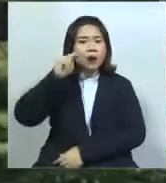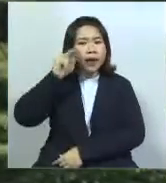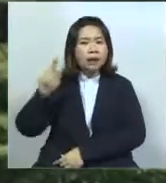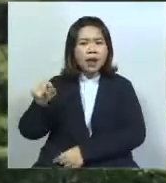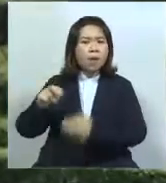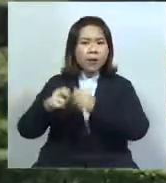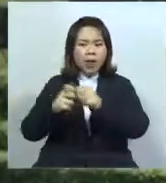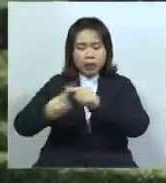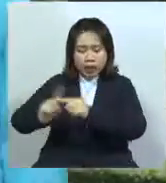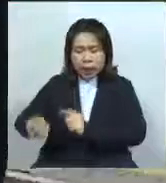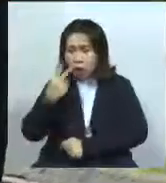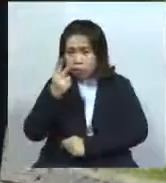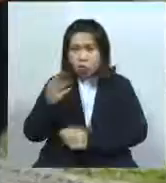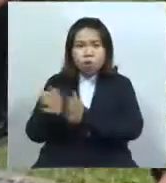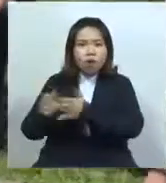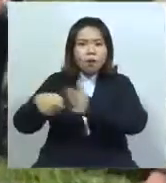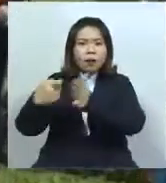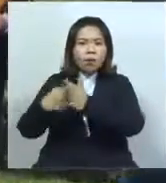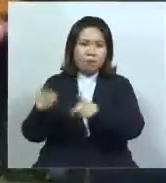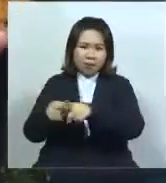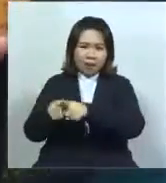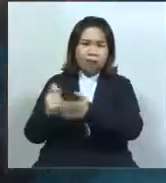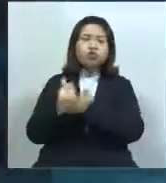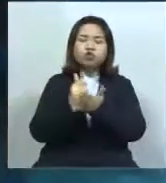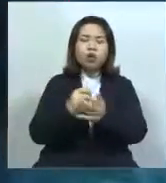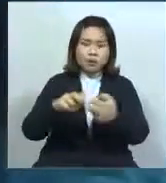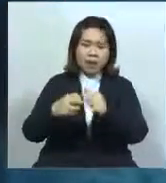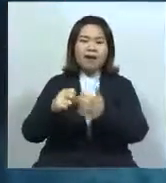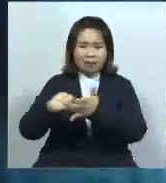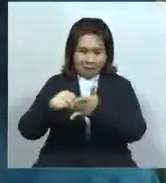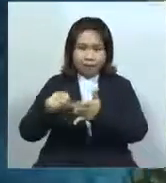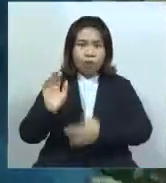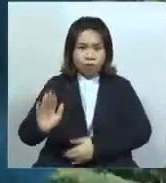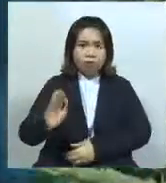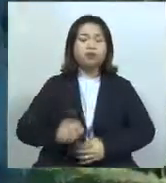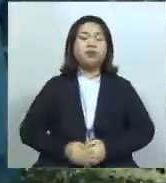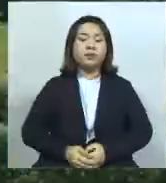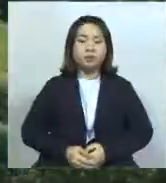าอื่นๆประกอบควบคู่กันไปด้วยในการแก้ปัญหาให้กับพี่น้องประชาชนในพื้นที่นะครับ